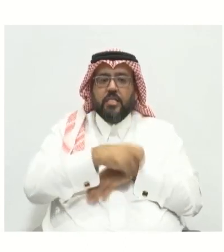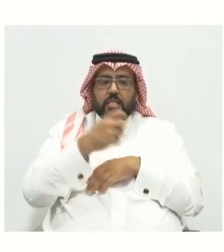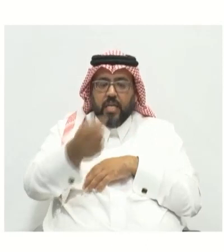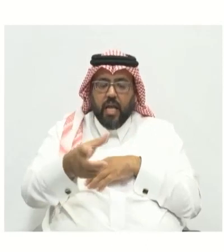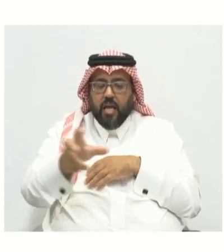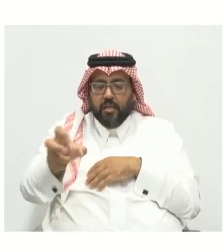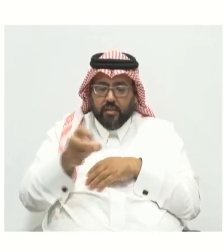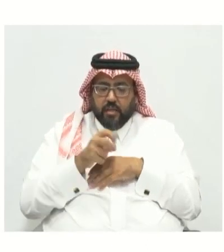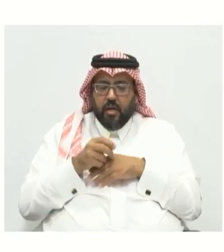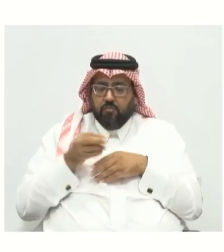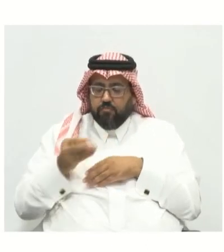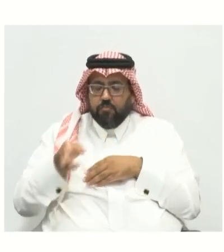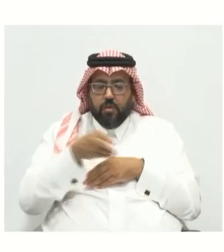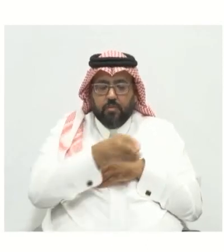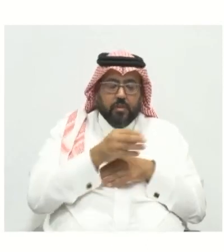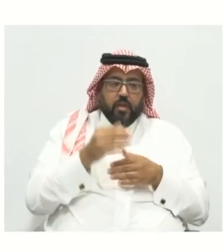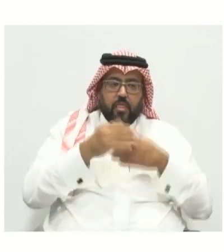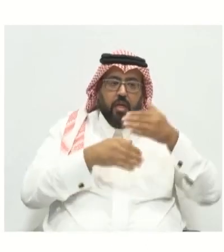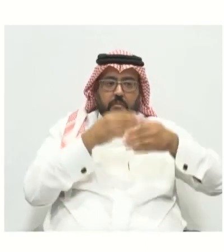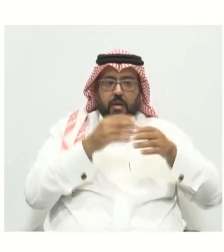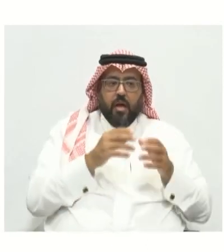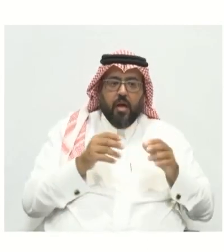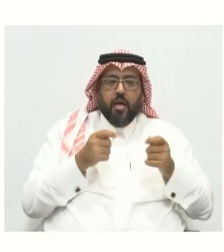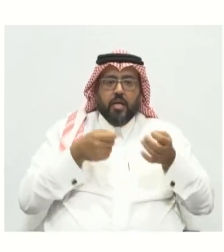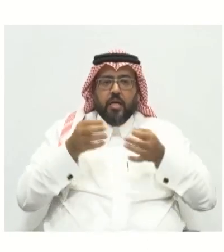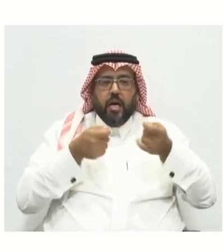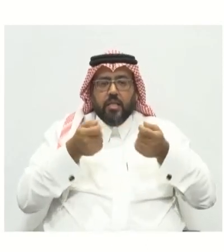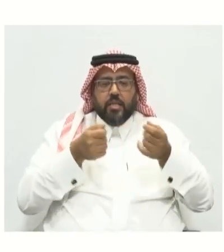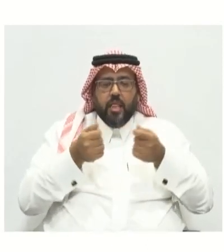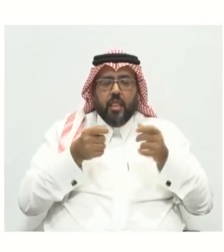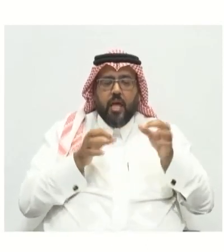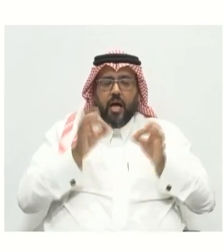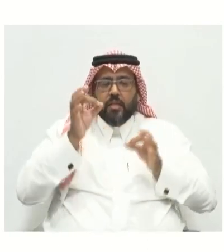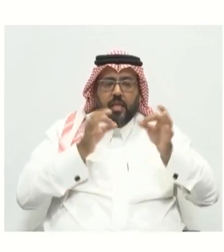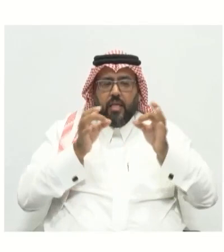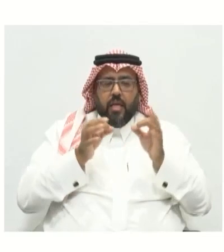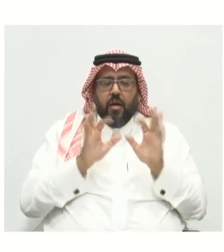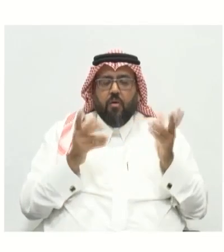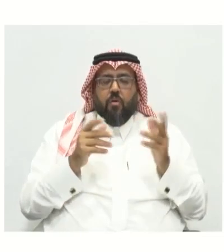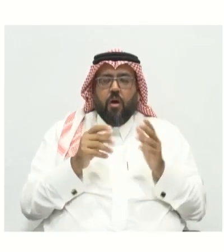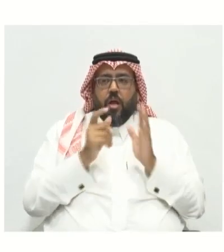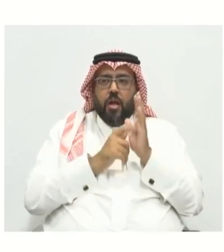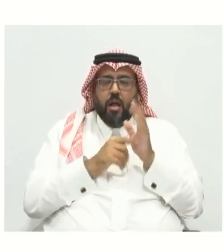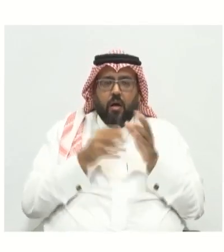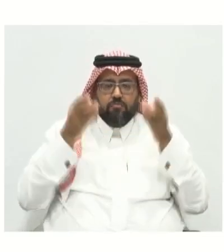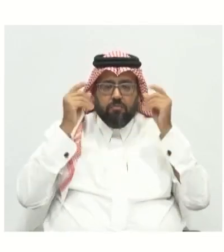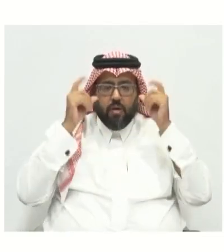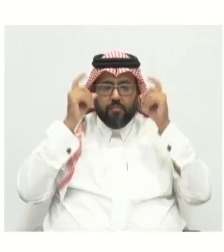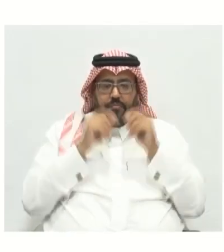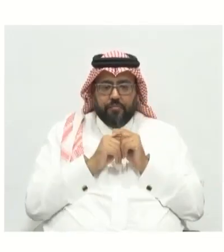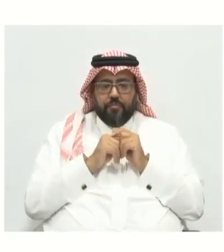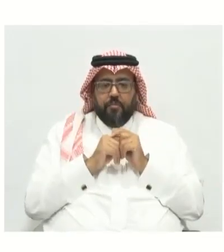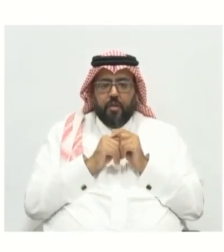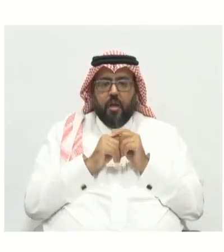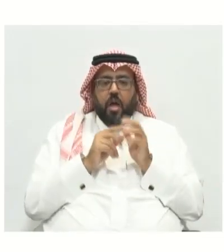الشرعيه ويتم تحقيق التنميه الاقتصاديه والاجتماعيه وفق خطه علميه عادله ايضا